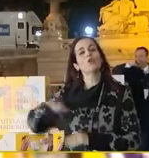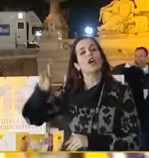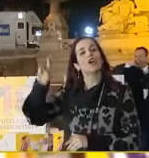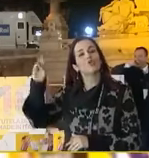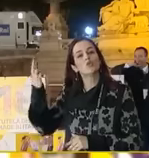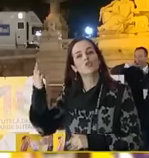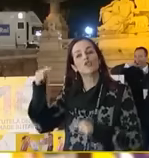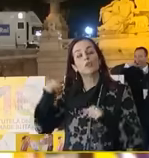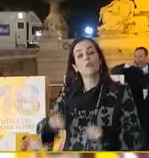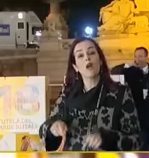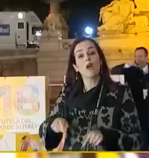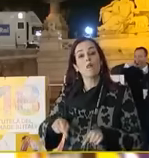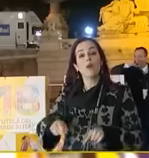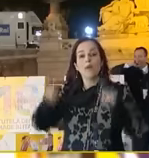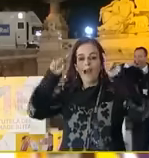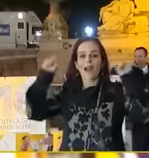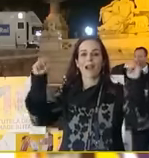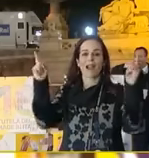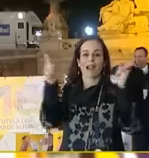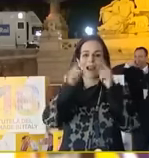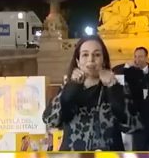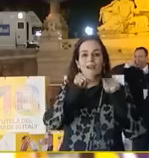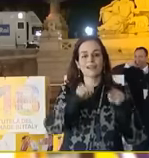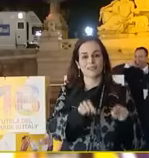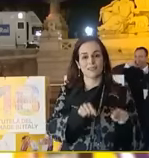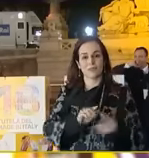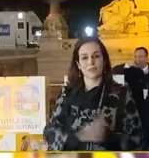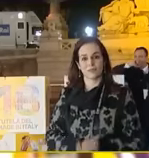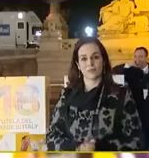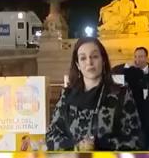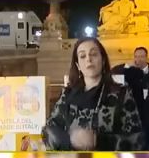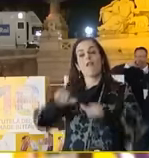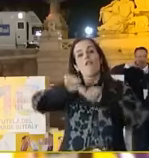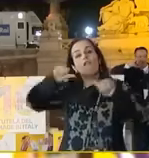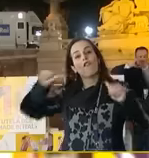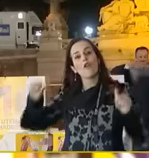Academy per la formazione